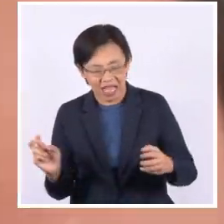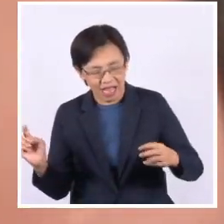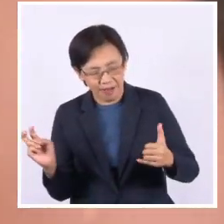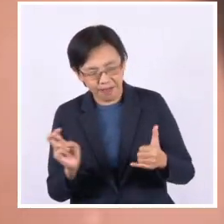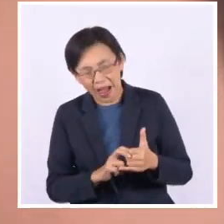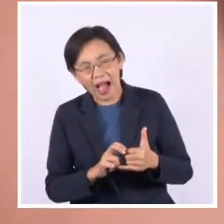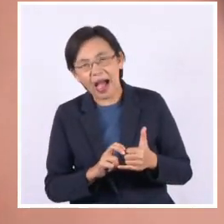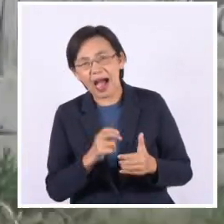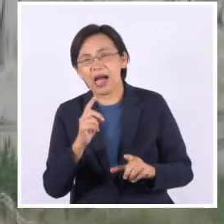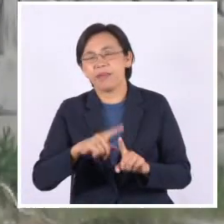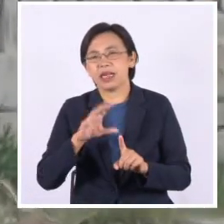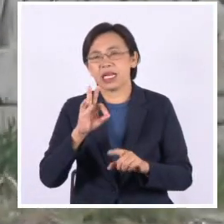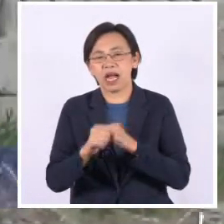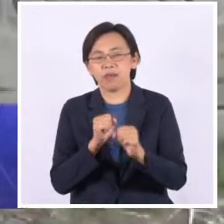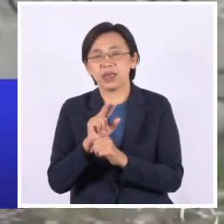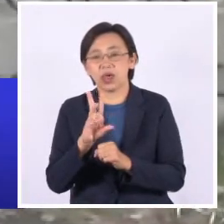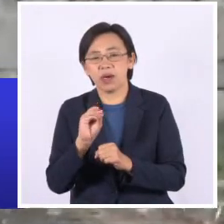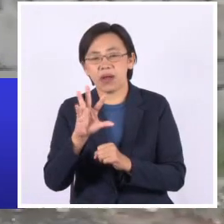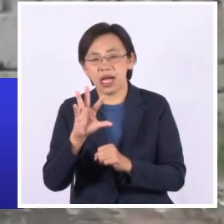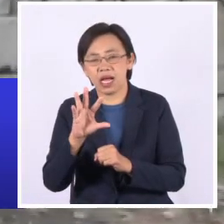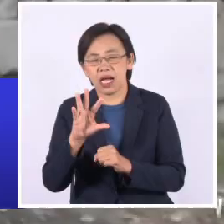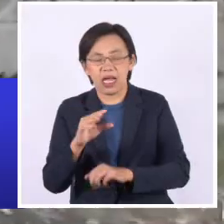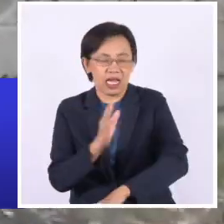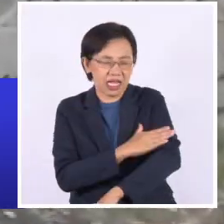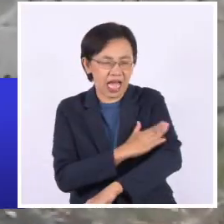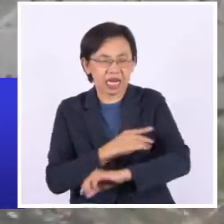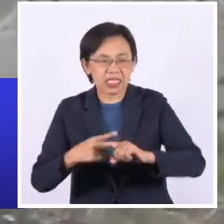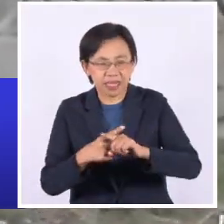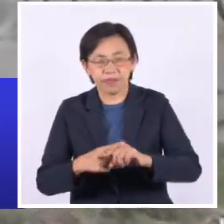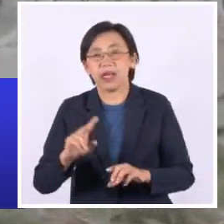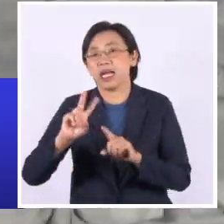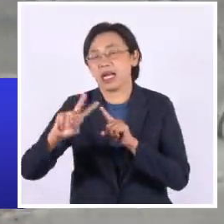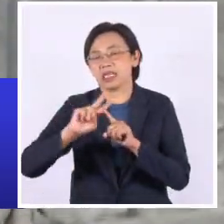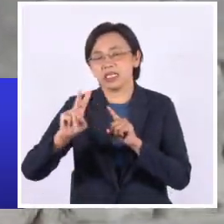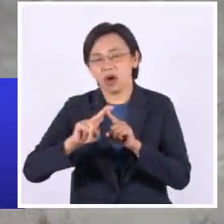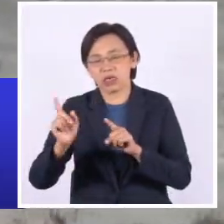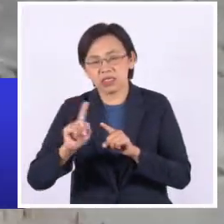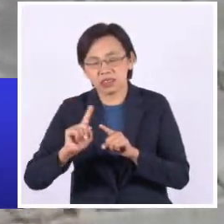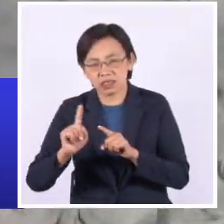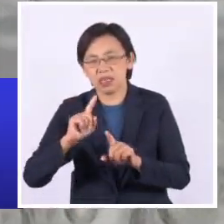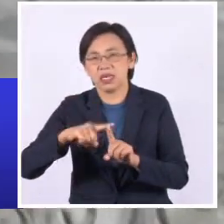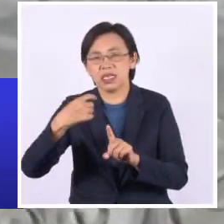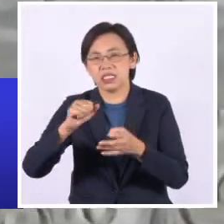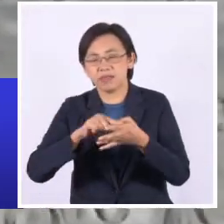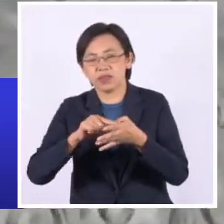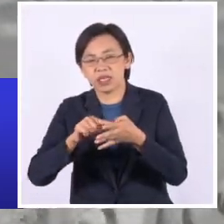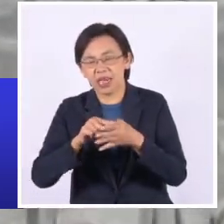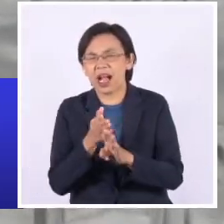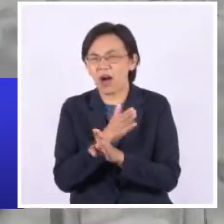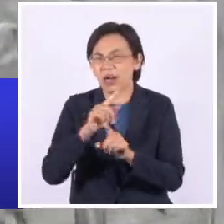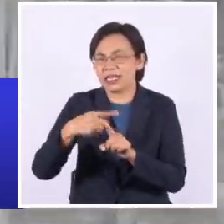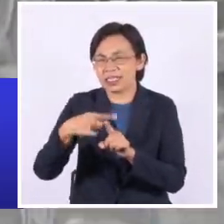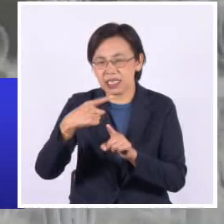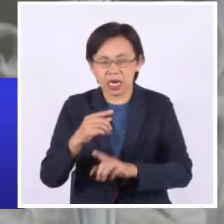นปี65ก็คือ2เดือนที่แล้วเจ็บที่แขนค่ะครั้งที่2เจอกัดอีกช่วงต้นตุลาก็ผ่านมาได้แค่เดือนเดียวเนาะแ